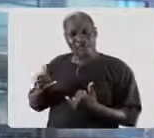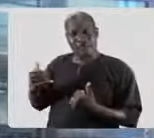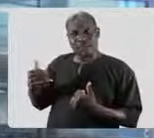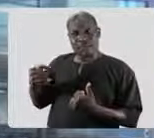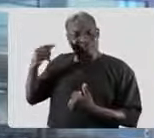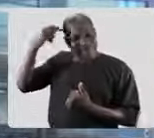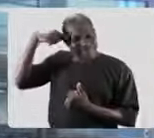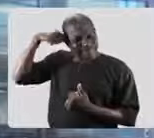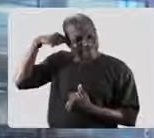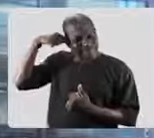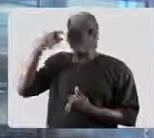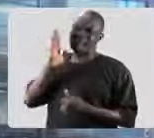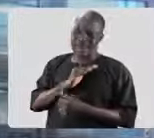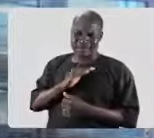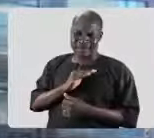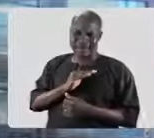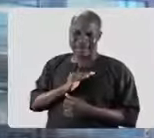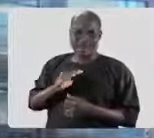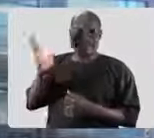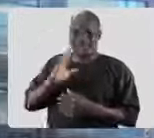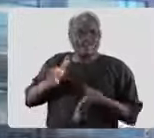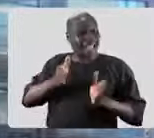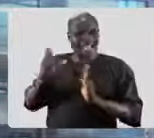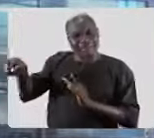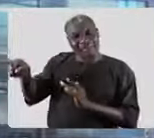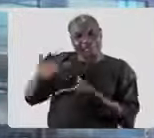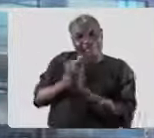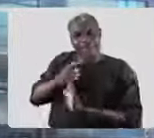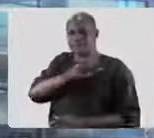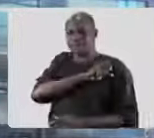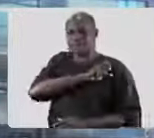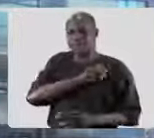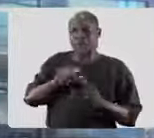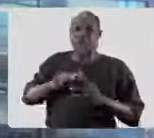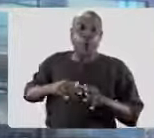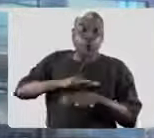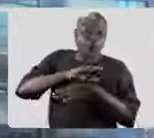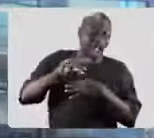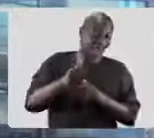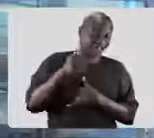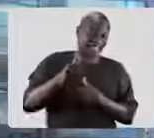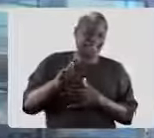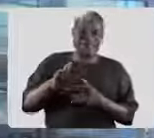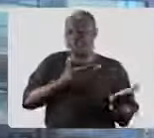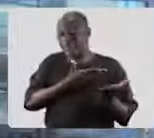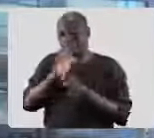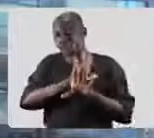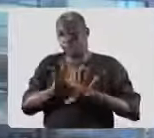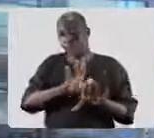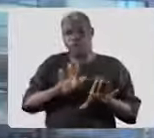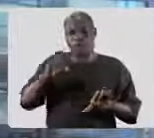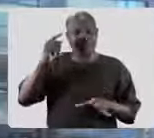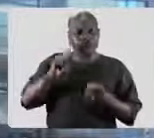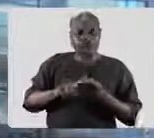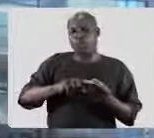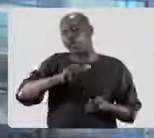tirim di opas wo ye no wo ama na anye e ti yania ne ye create problems e de ma ye ho